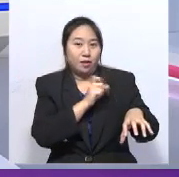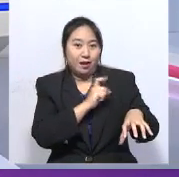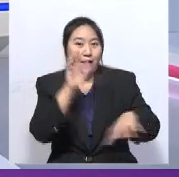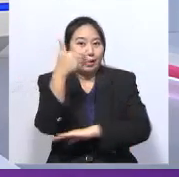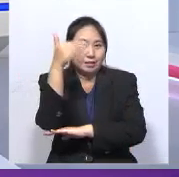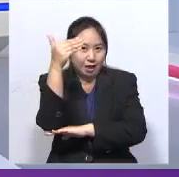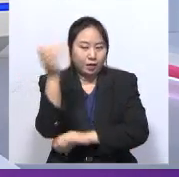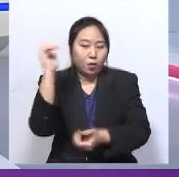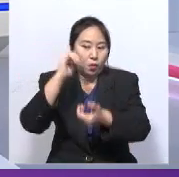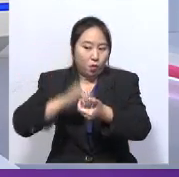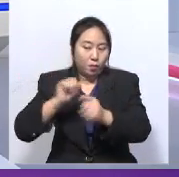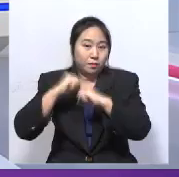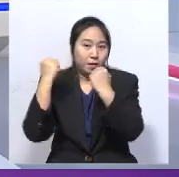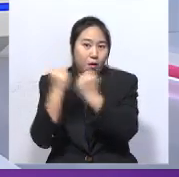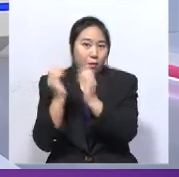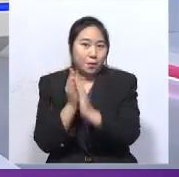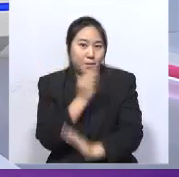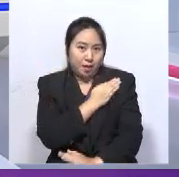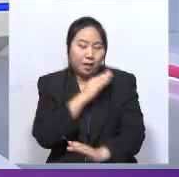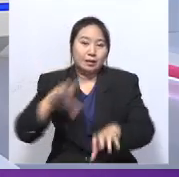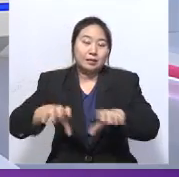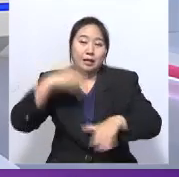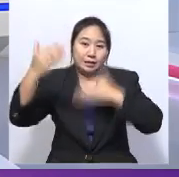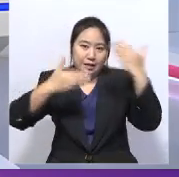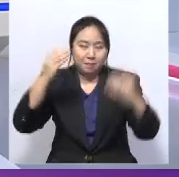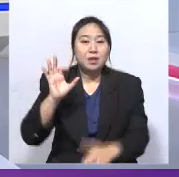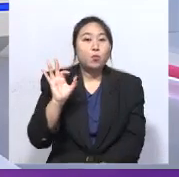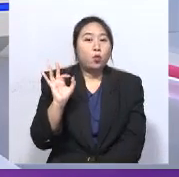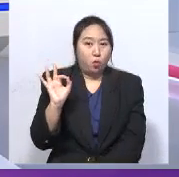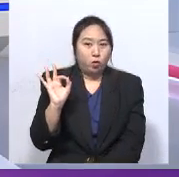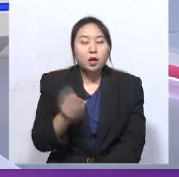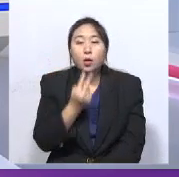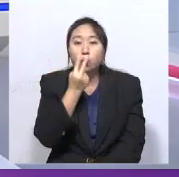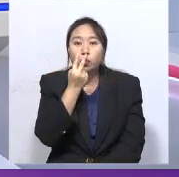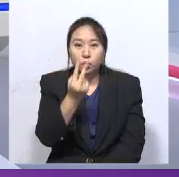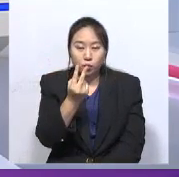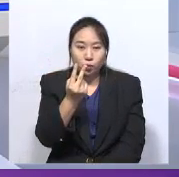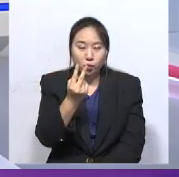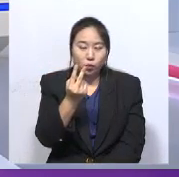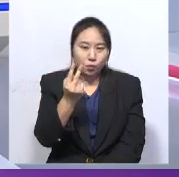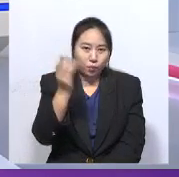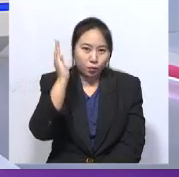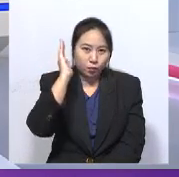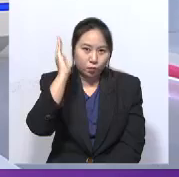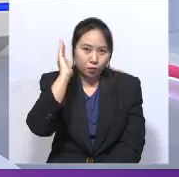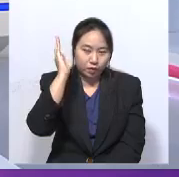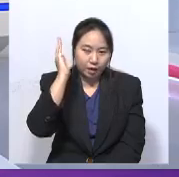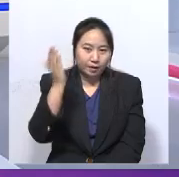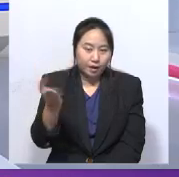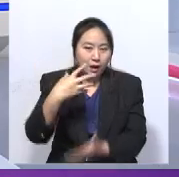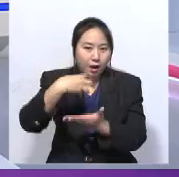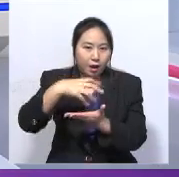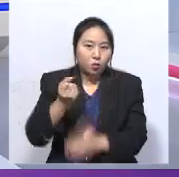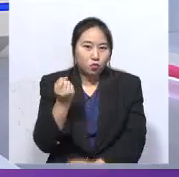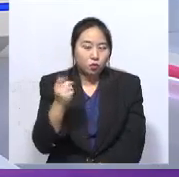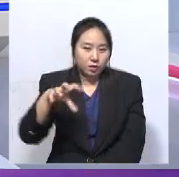แห่งชาติได้ร่วมกับมหาเถรสมาคมจัดกิจกรรมที่พุทธมณฑลติดตามบรรยากาศค่ะกับคุณปณทัศน์กิติพงษ์ยิ่งยงค่ะราย